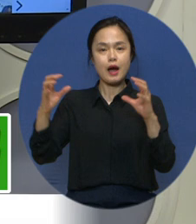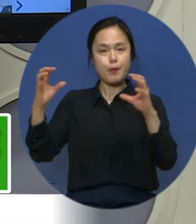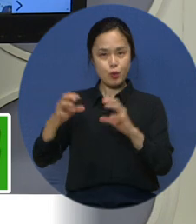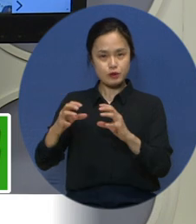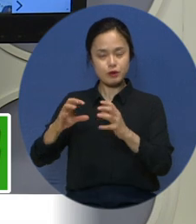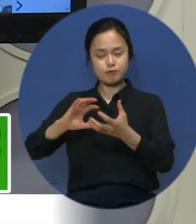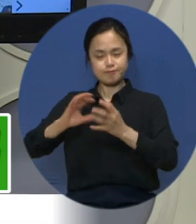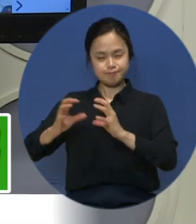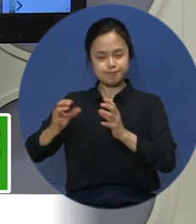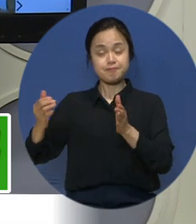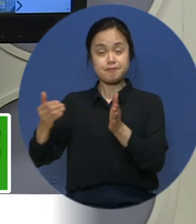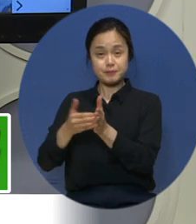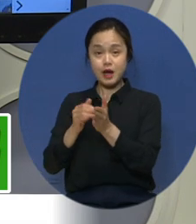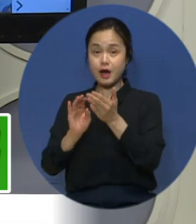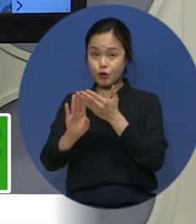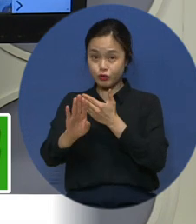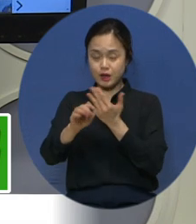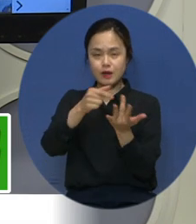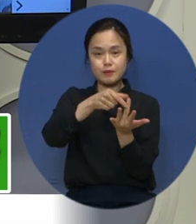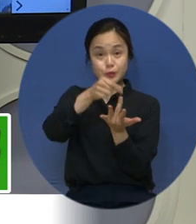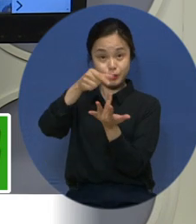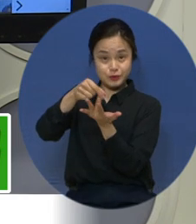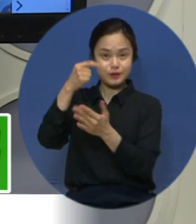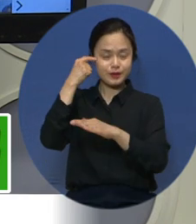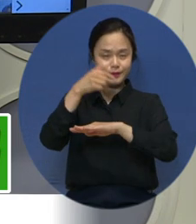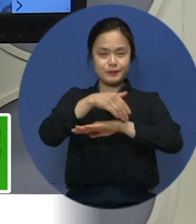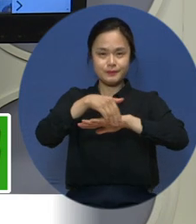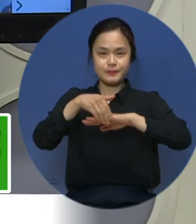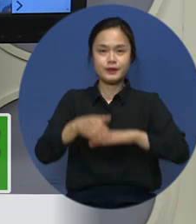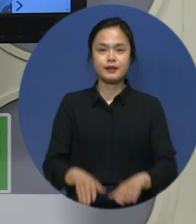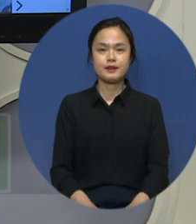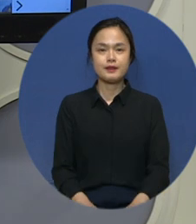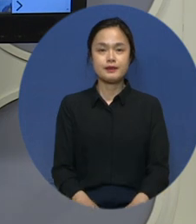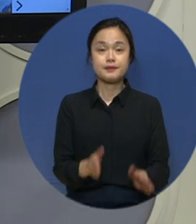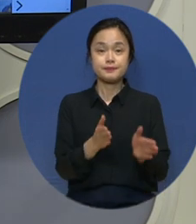전문가 사례 회의를 거쳐 최종 선발합니다